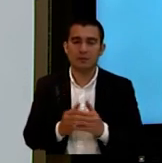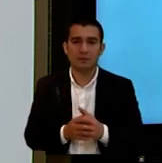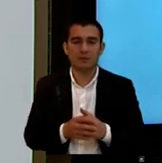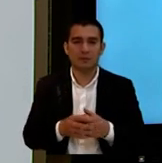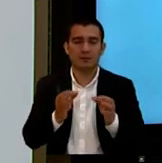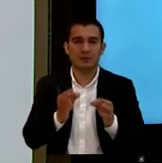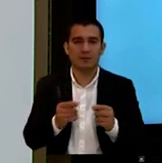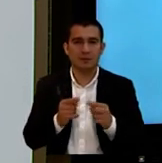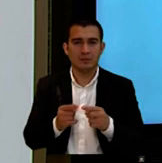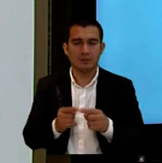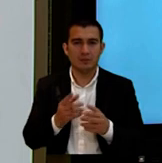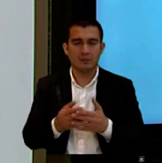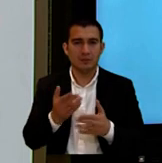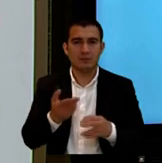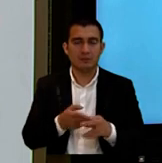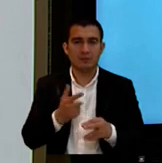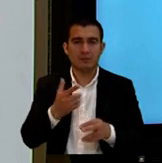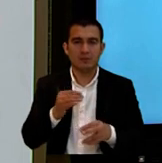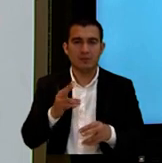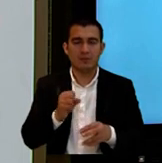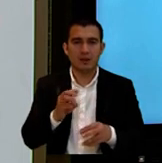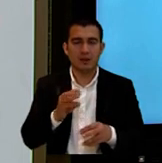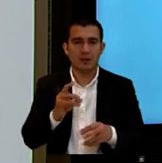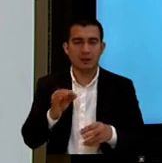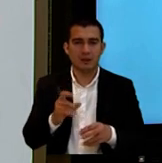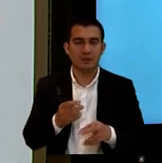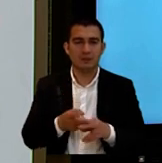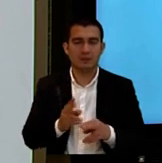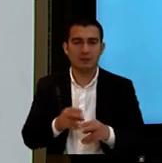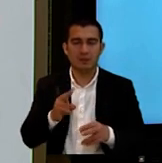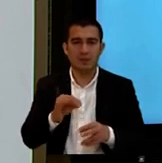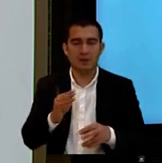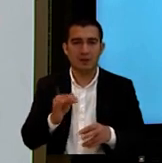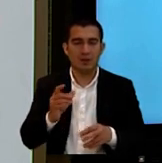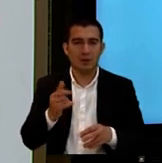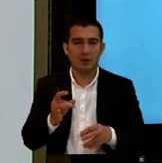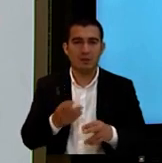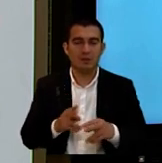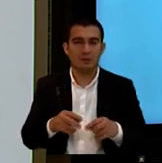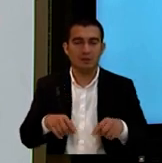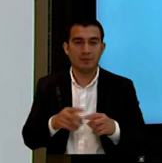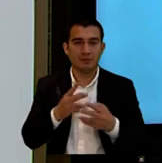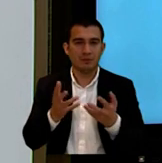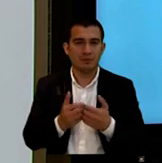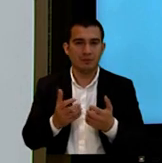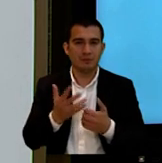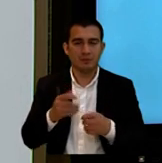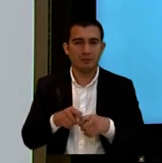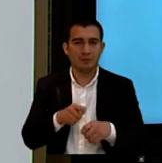to'g'ri burchakli uchburchakni gipotenuzasini topish uchun Pifagor teoremasidan 5 metr ekanligini topib olamiz.